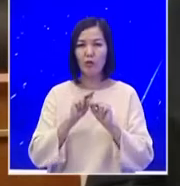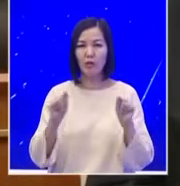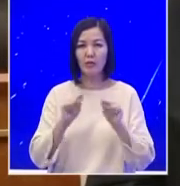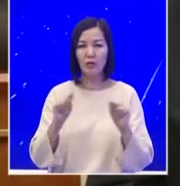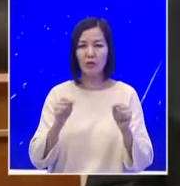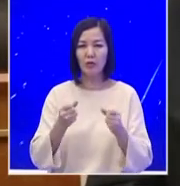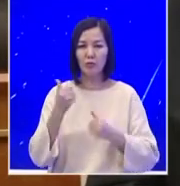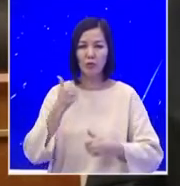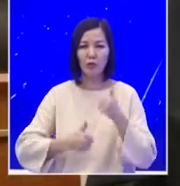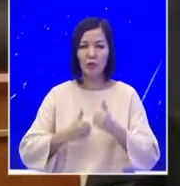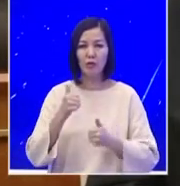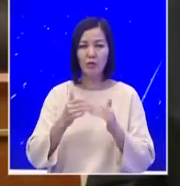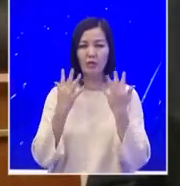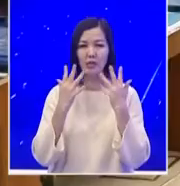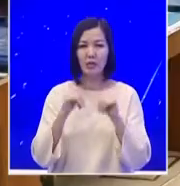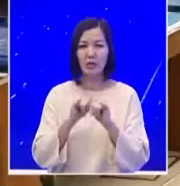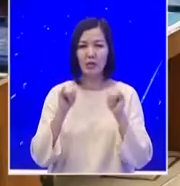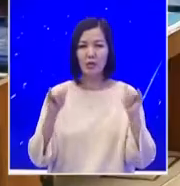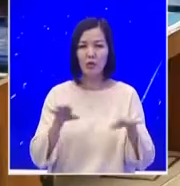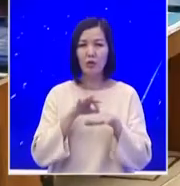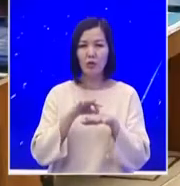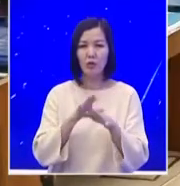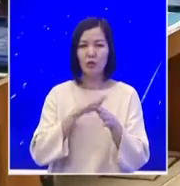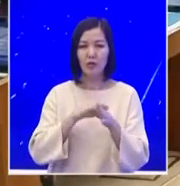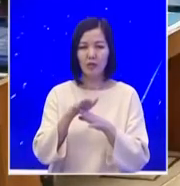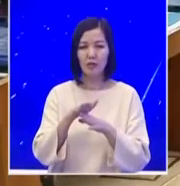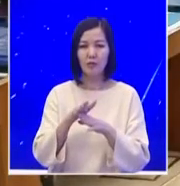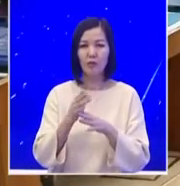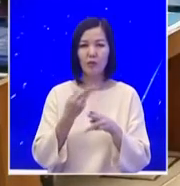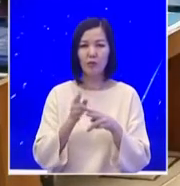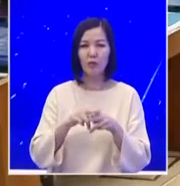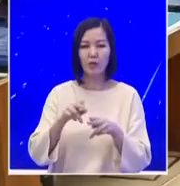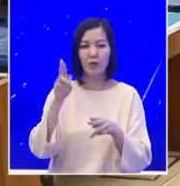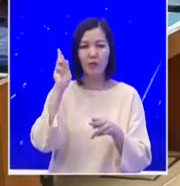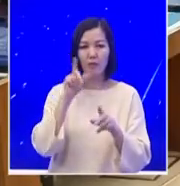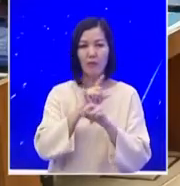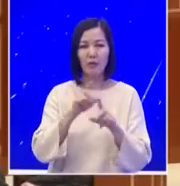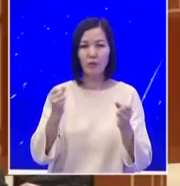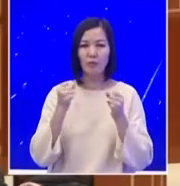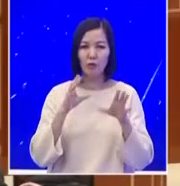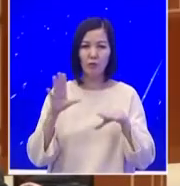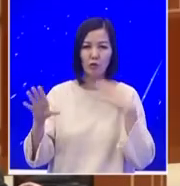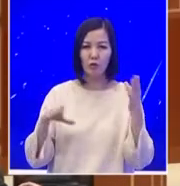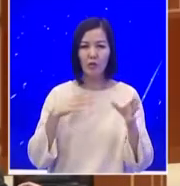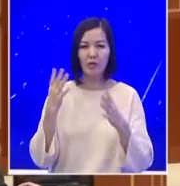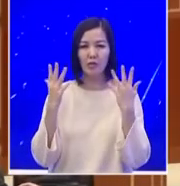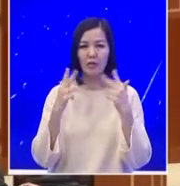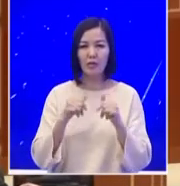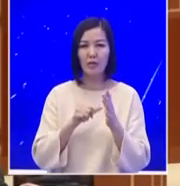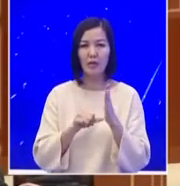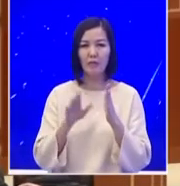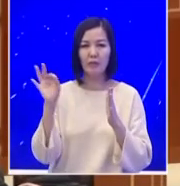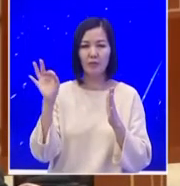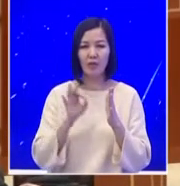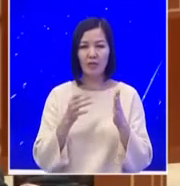жарыстар санының артуы шаралары жүзеге асырылмақ. Себебі елімізде мектеп жасында спортпен айналысатын оқушылар саны